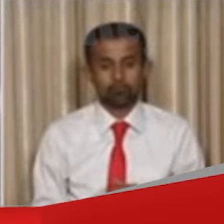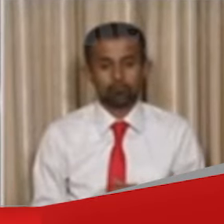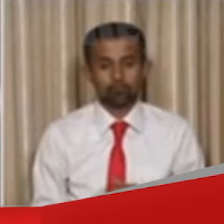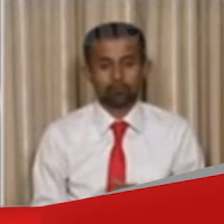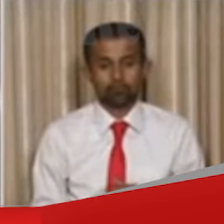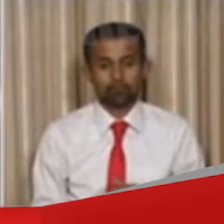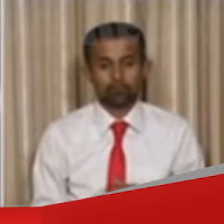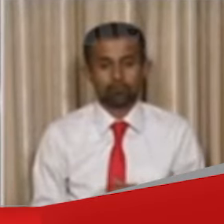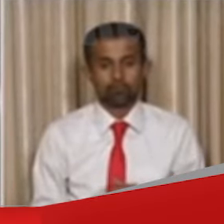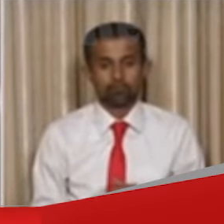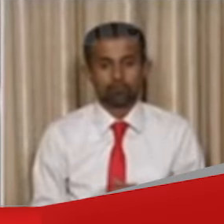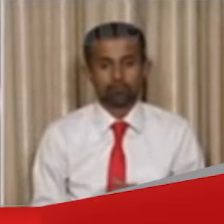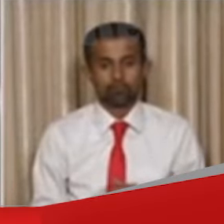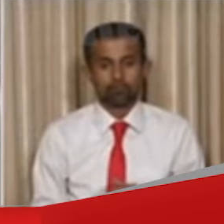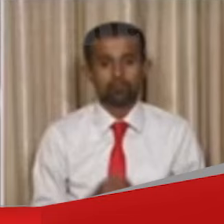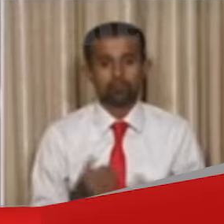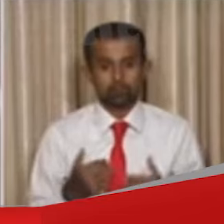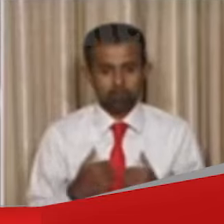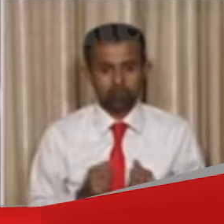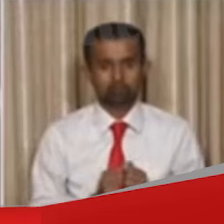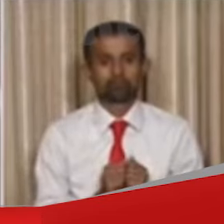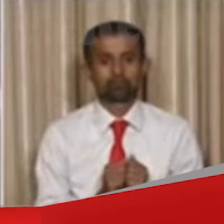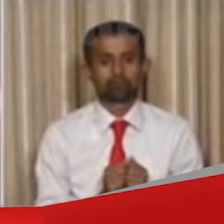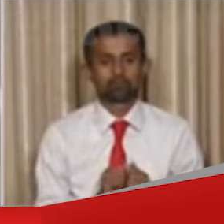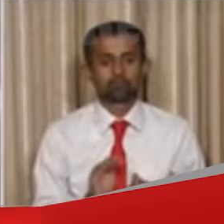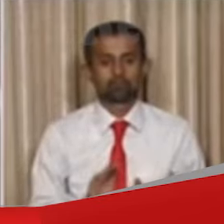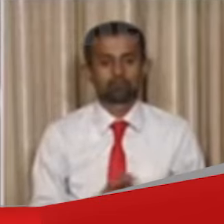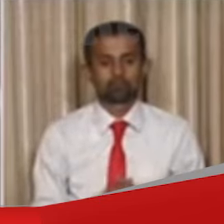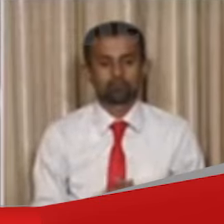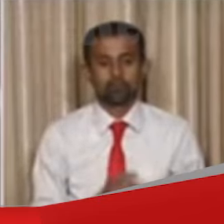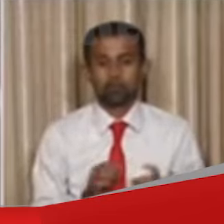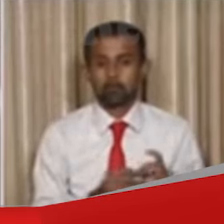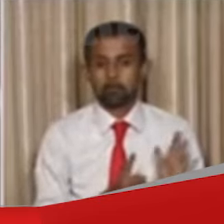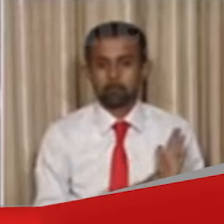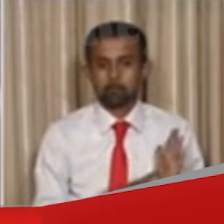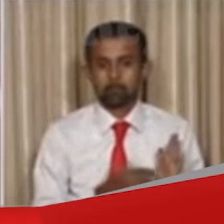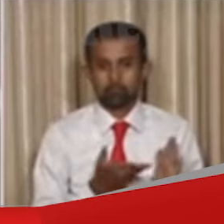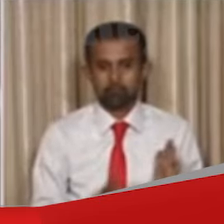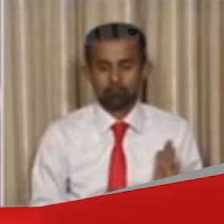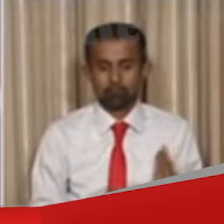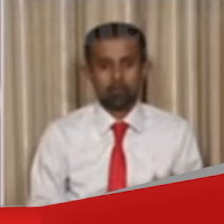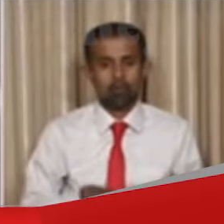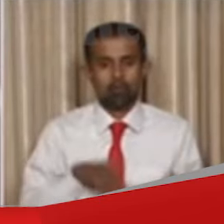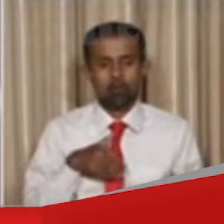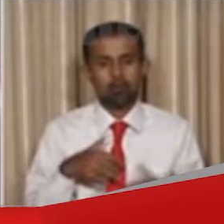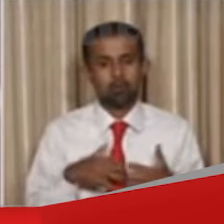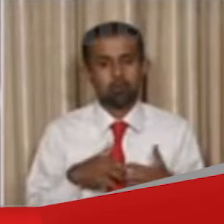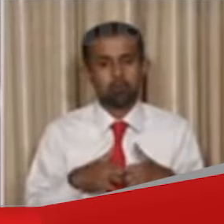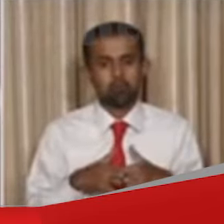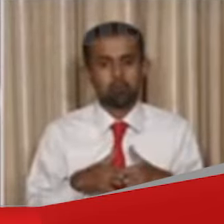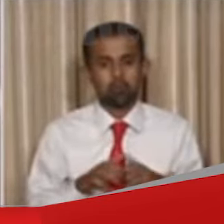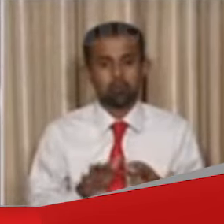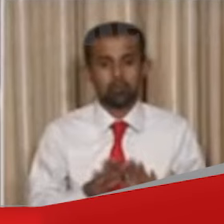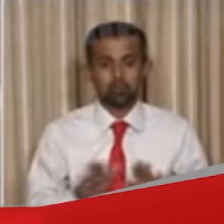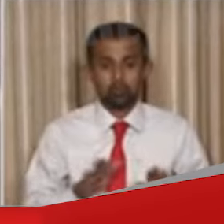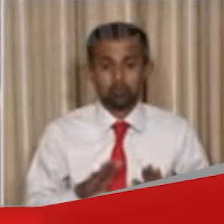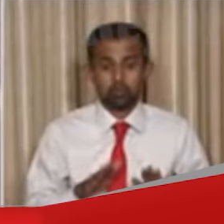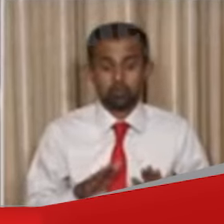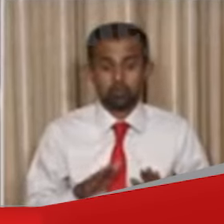තමයි ඒක අපි කටයුතු කළ යුතු තිබෙන්නේ. මේ පනතේ තිබෙන ප්‍රධාන ගැටලුව මේක නියාමන පනතකට